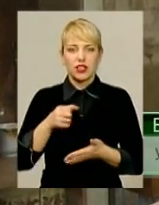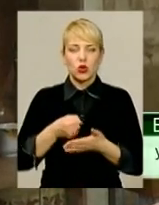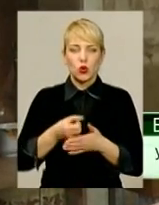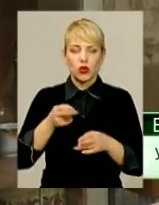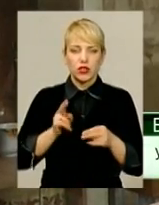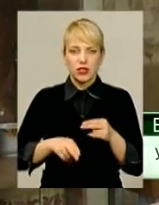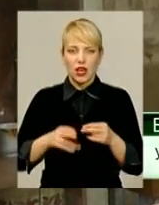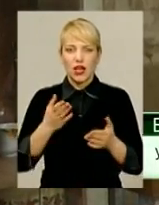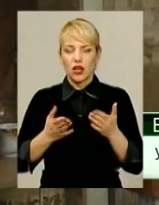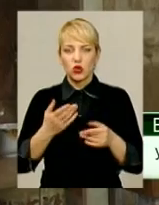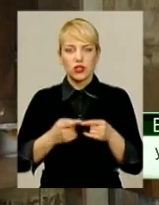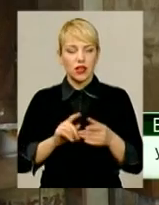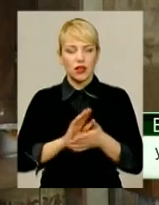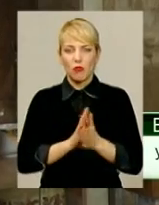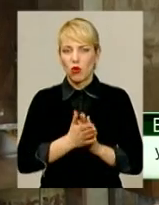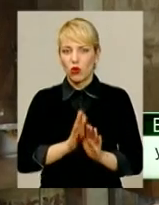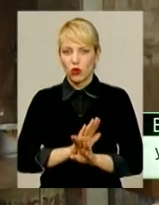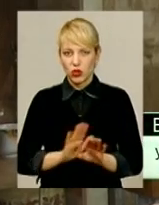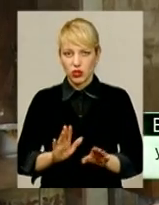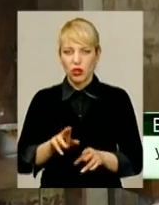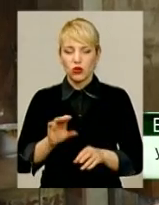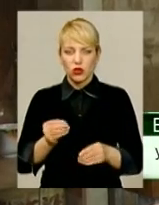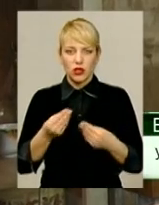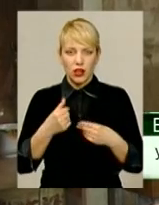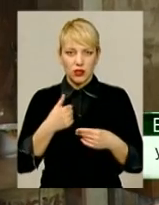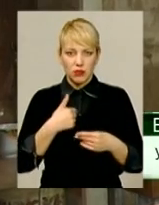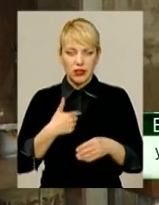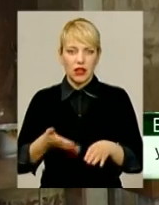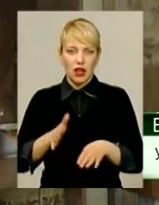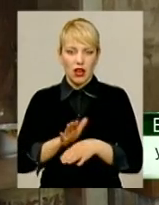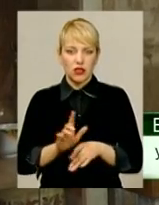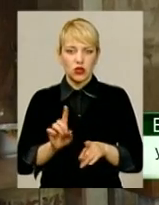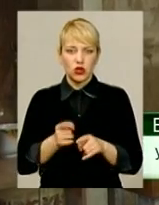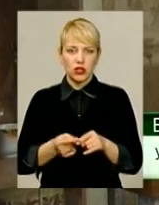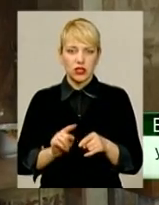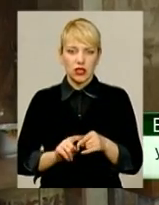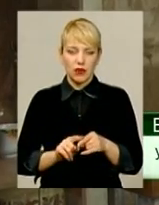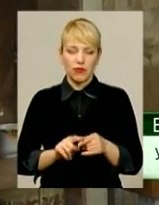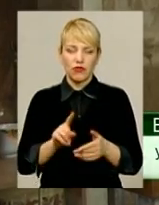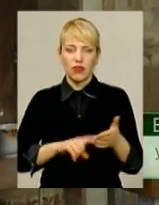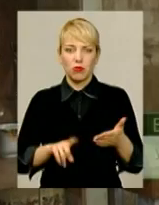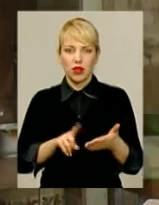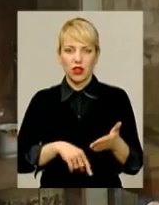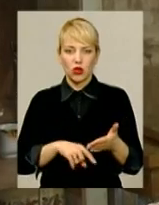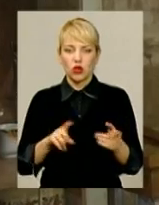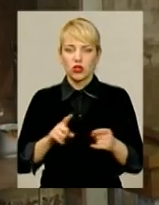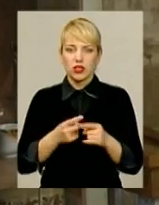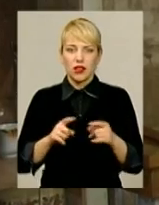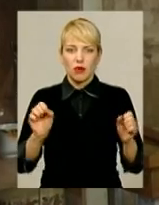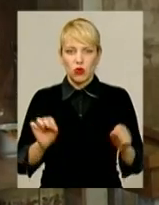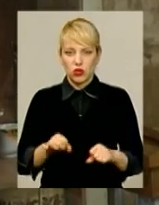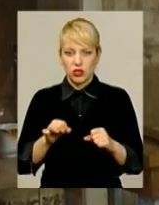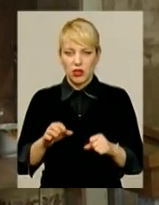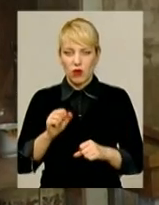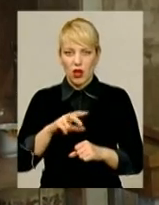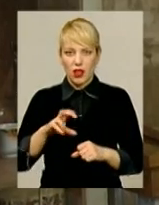якщо це не положено, значить дайте наказ, що це відмінено, чи це неможливо.